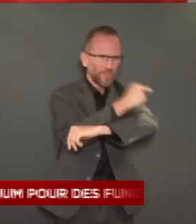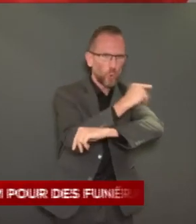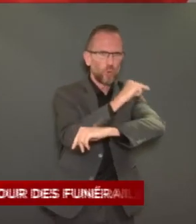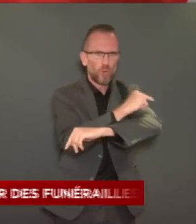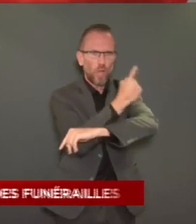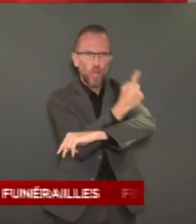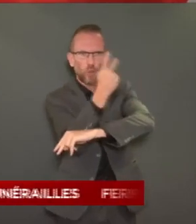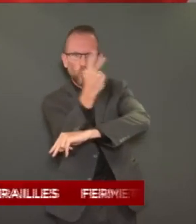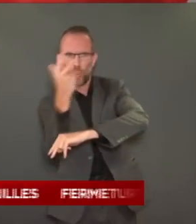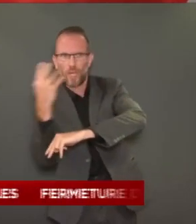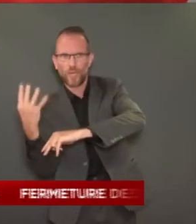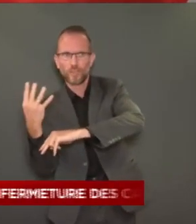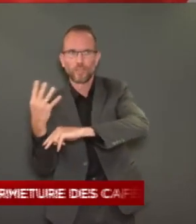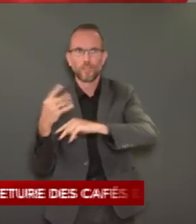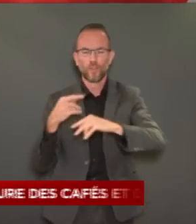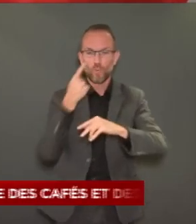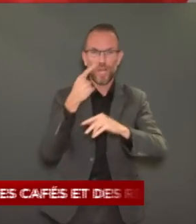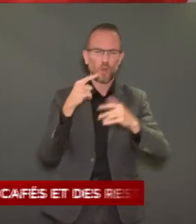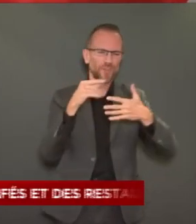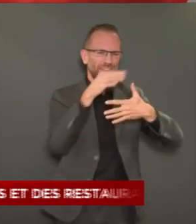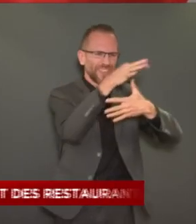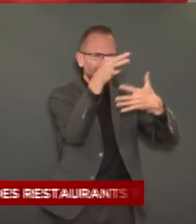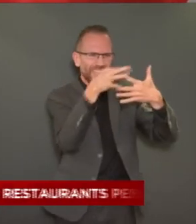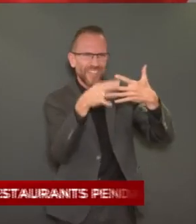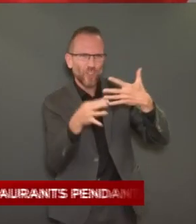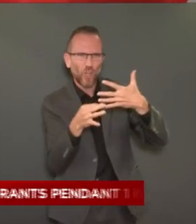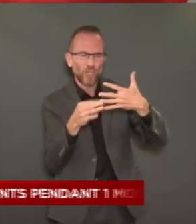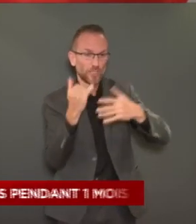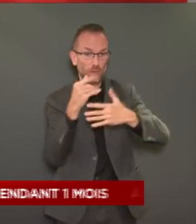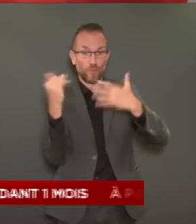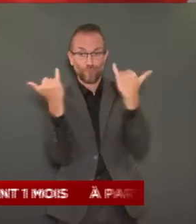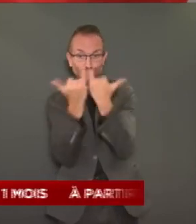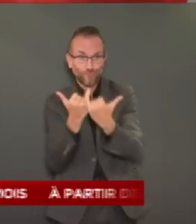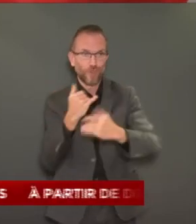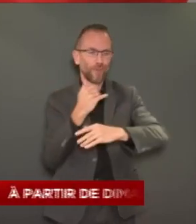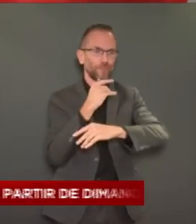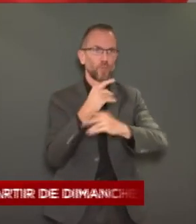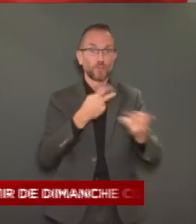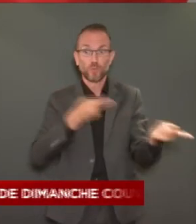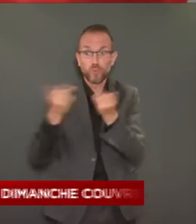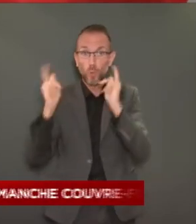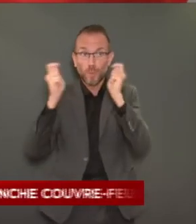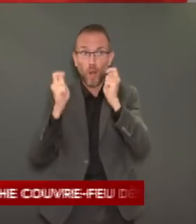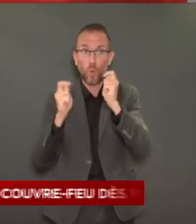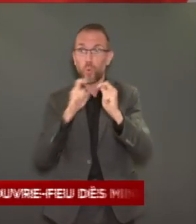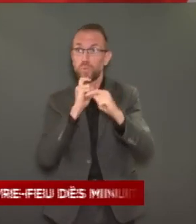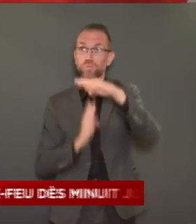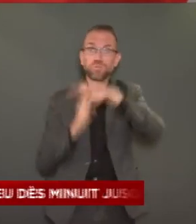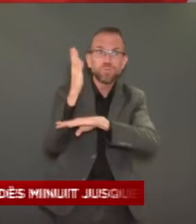donc les indicateurs, ce sont des chiffres précis en ce qui concerne les hospitalisations et les cas confirmés, mais évidemment,